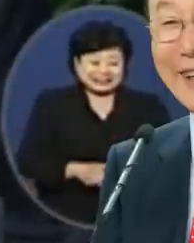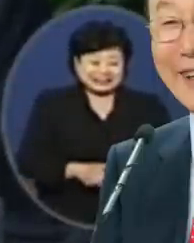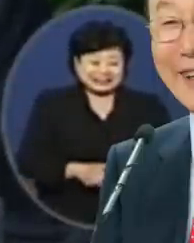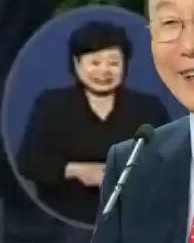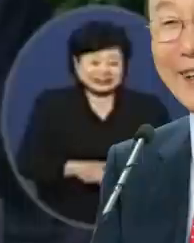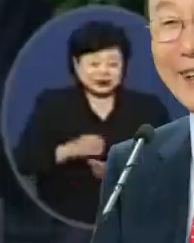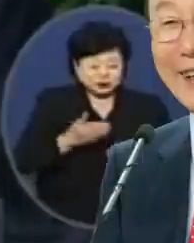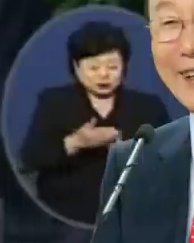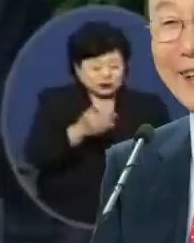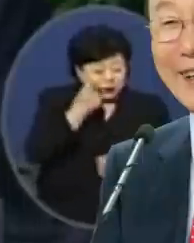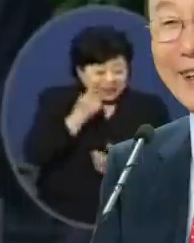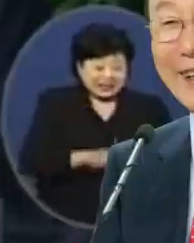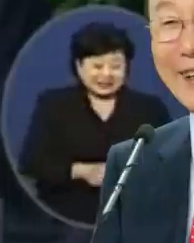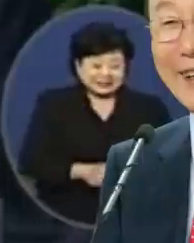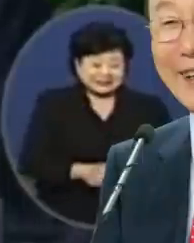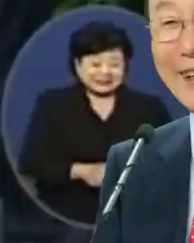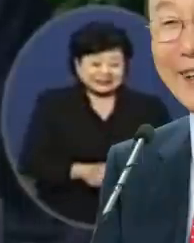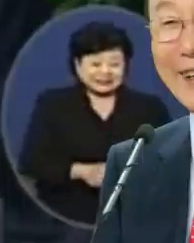괴롭힐 수도 없는 것입니다.